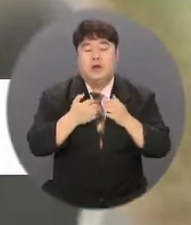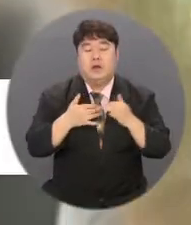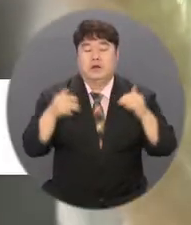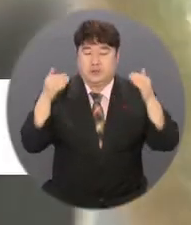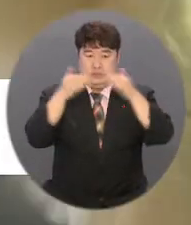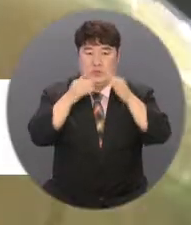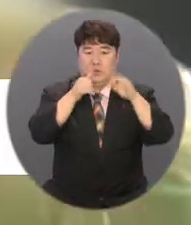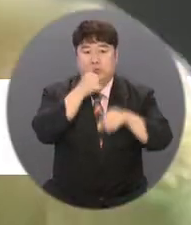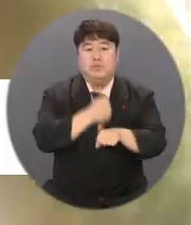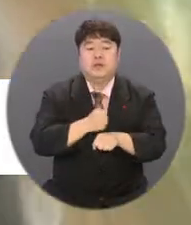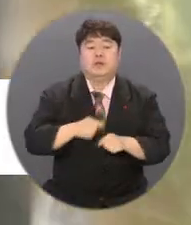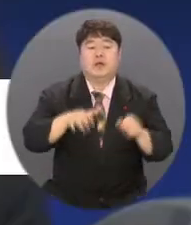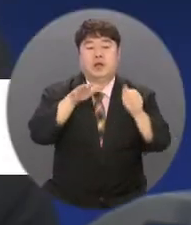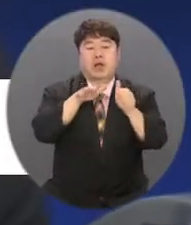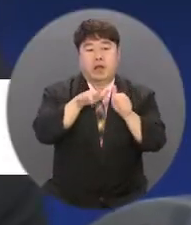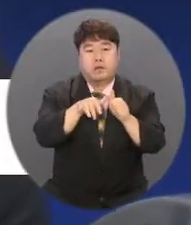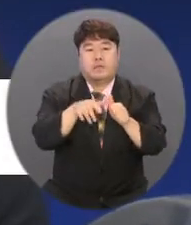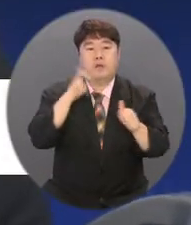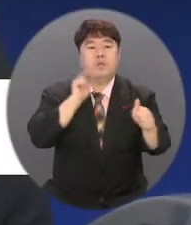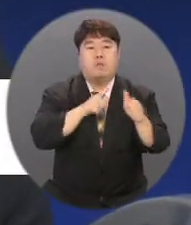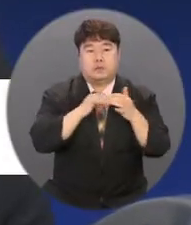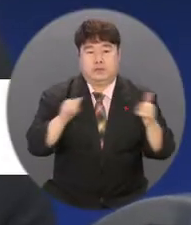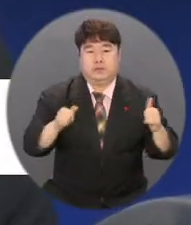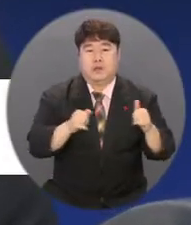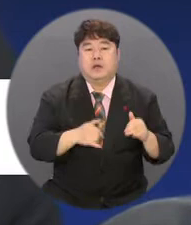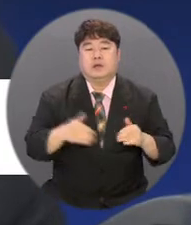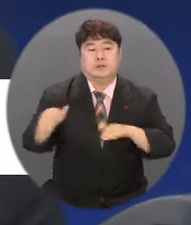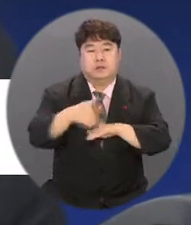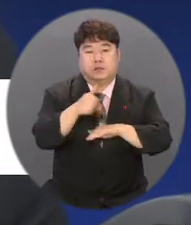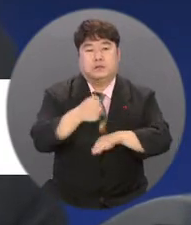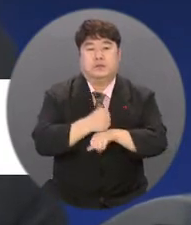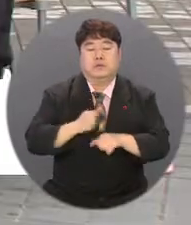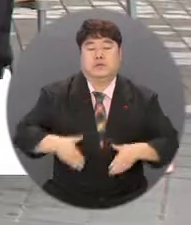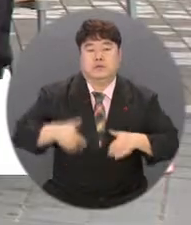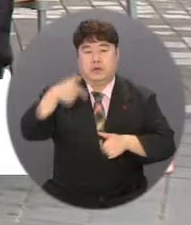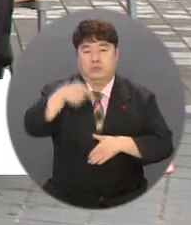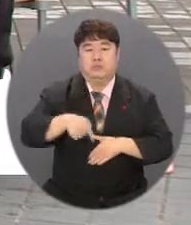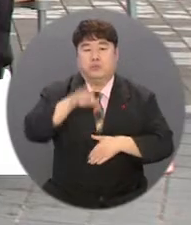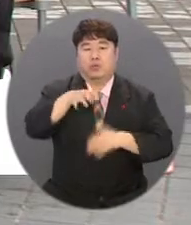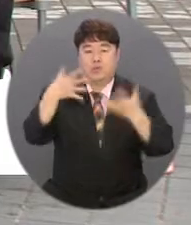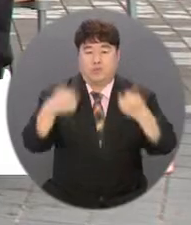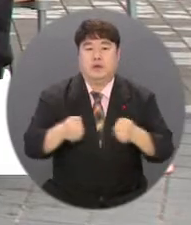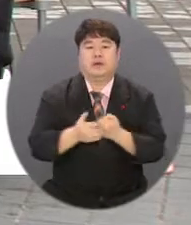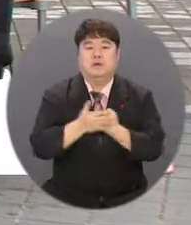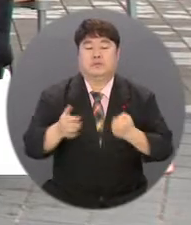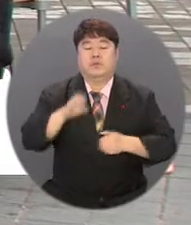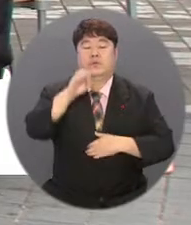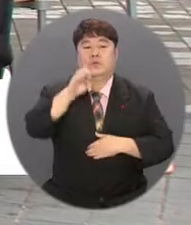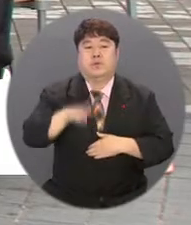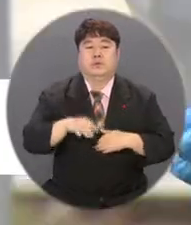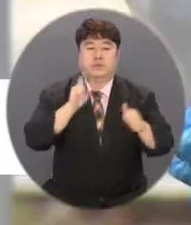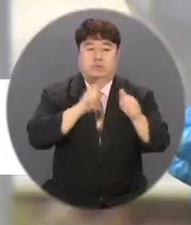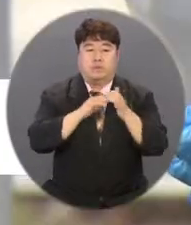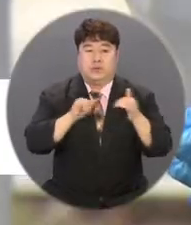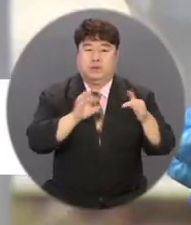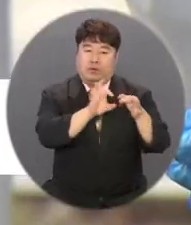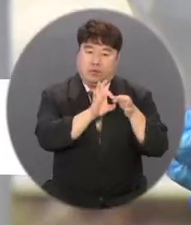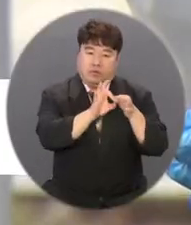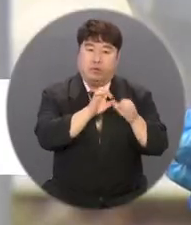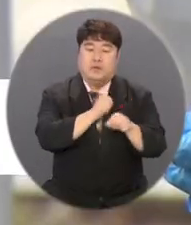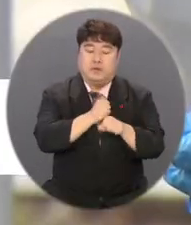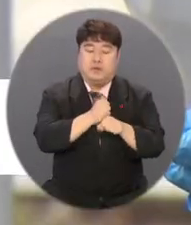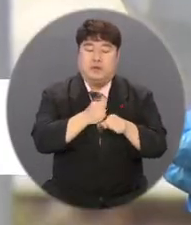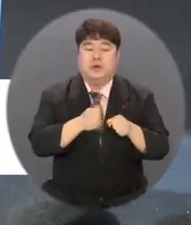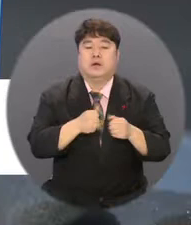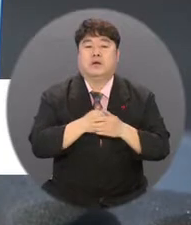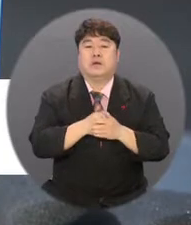있습니다. 한평 확진자의 동선이 남구 일대에 집중되는 점으로 미루어 광주 확진자들과의 연관성 여부에 초점을